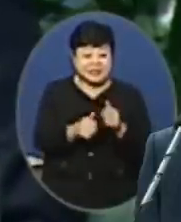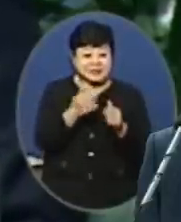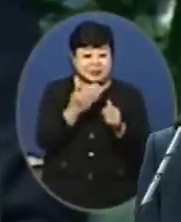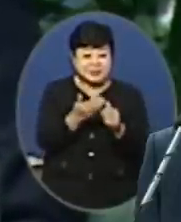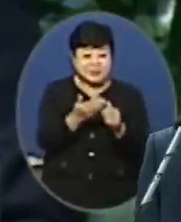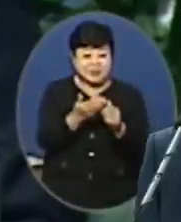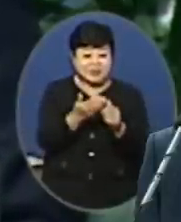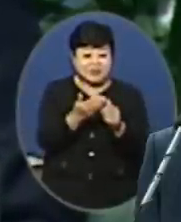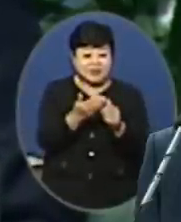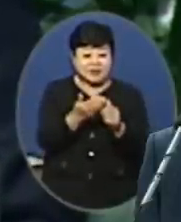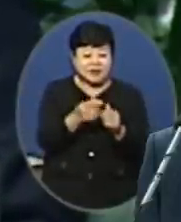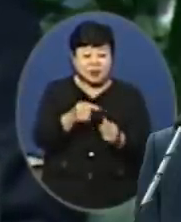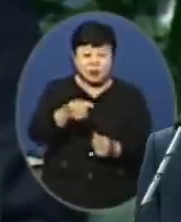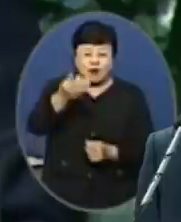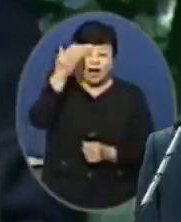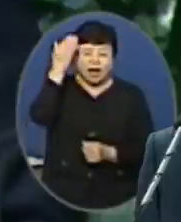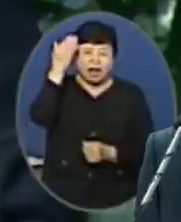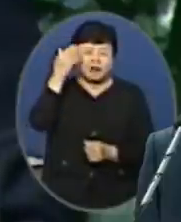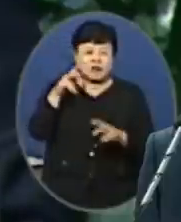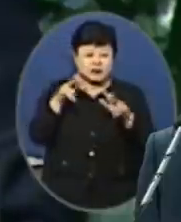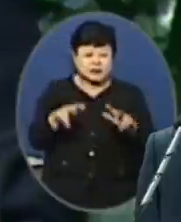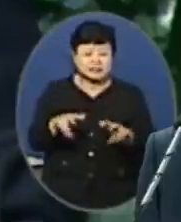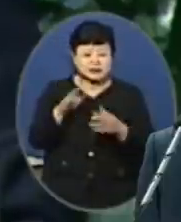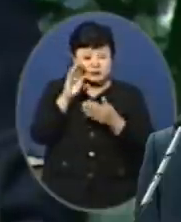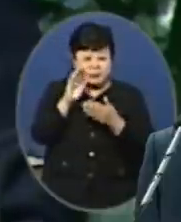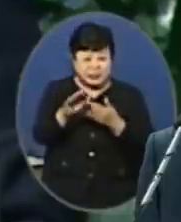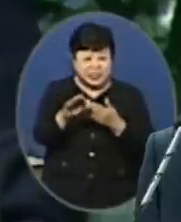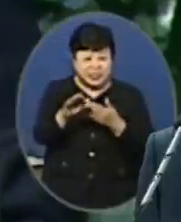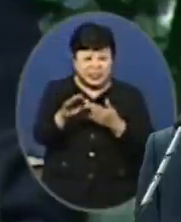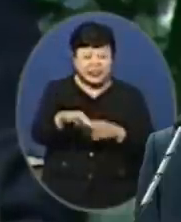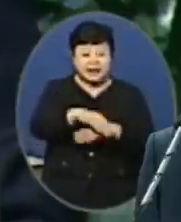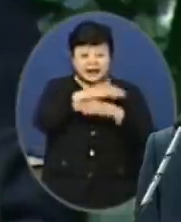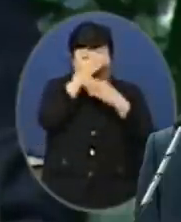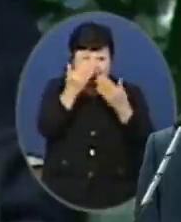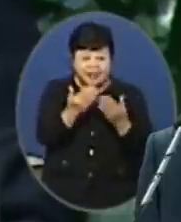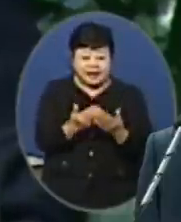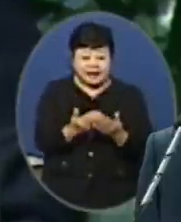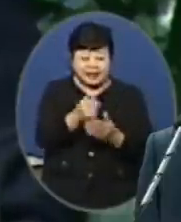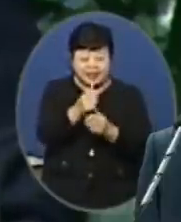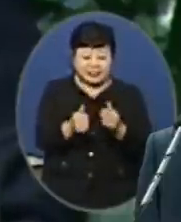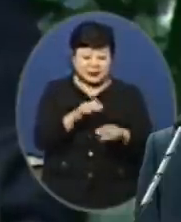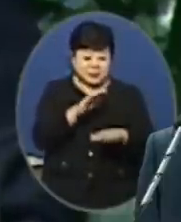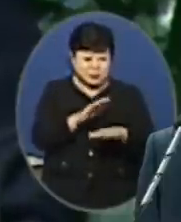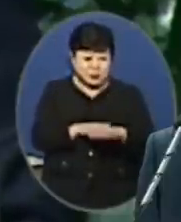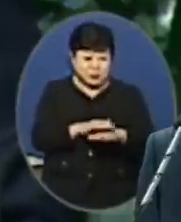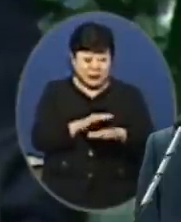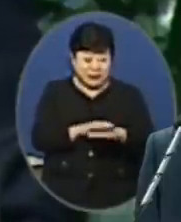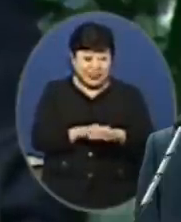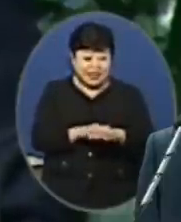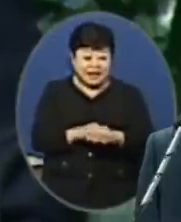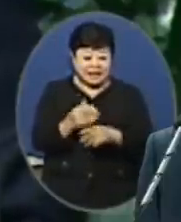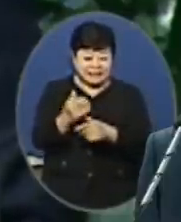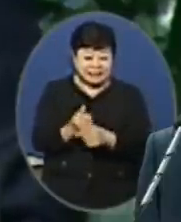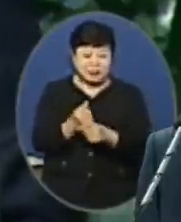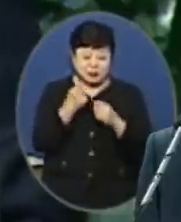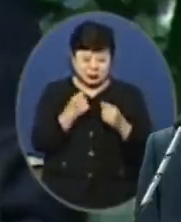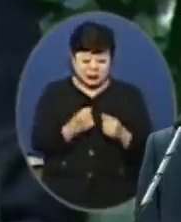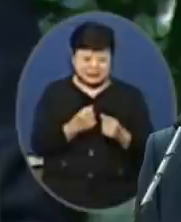하나님께서는 과거도 현재도 미래도 다 하나님 손에 잡고